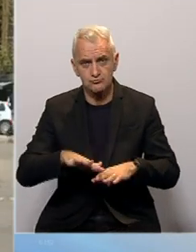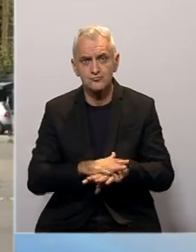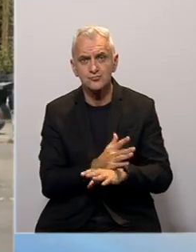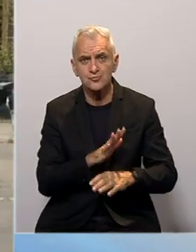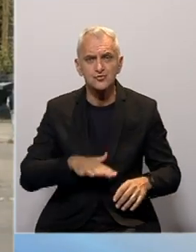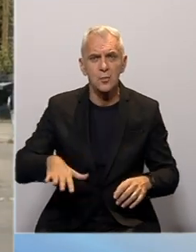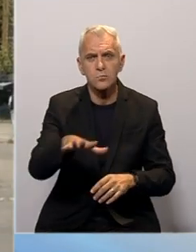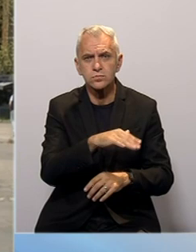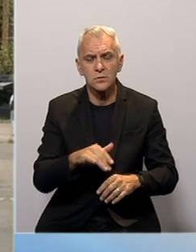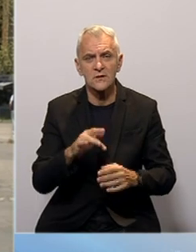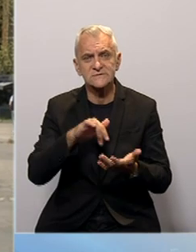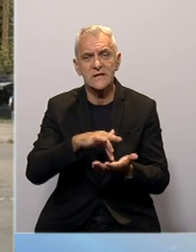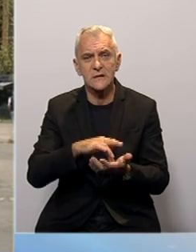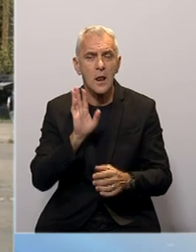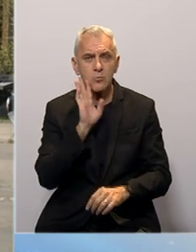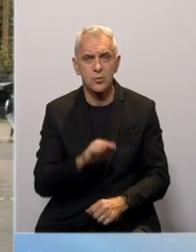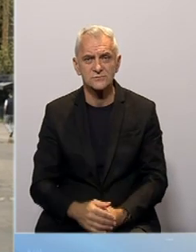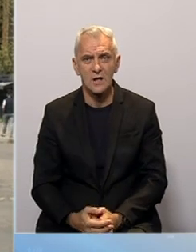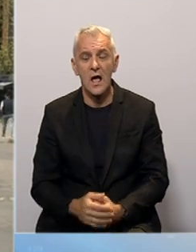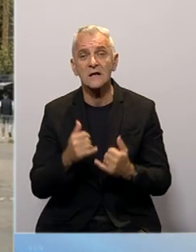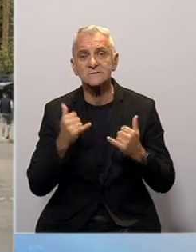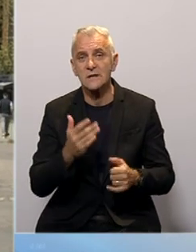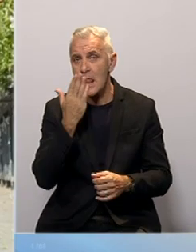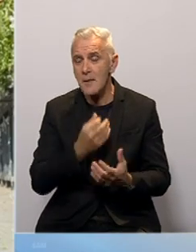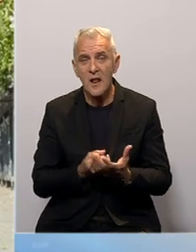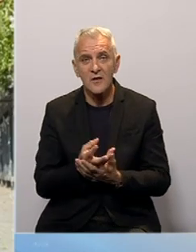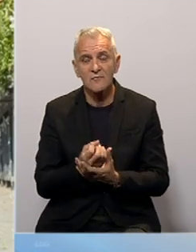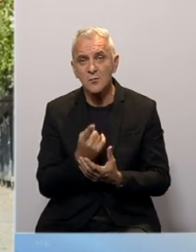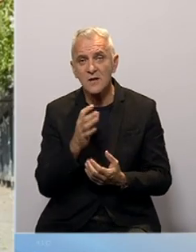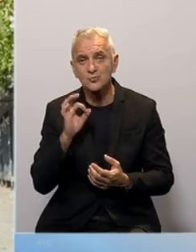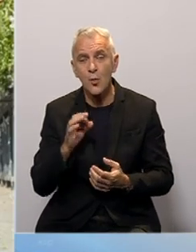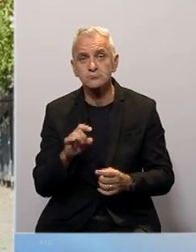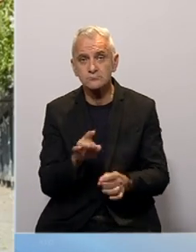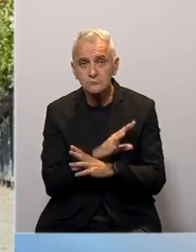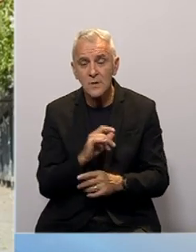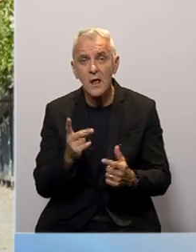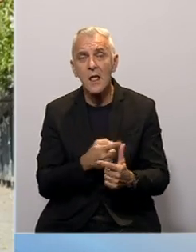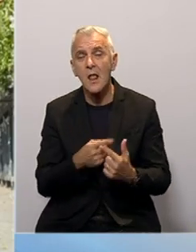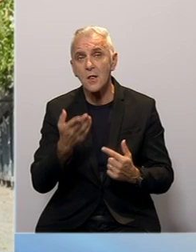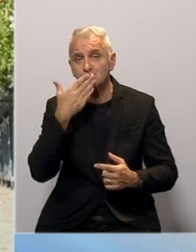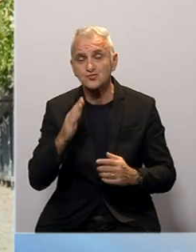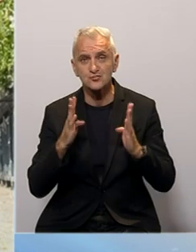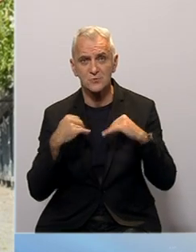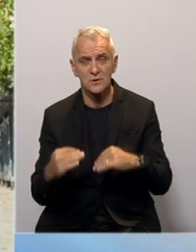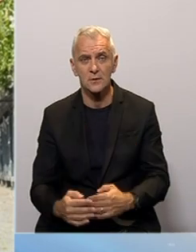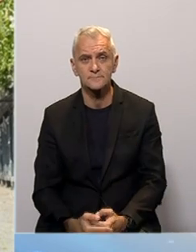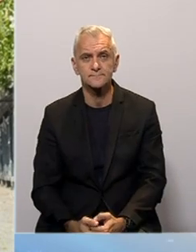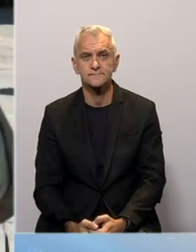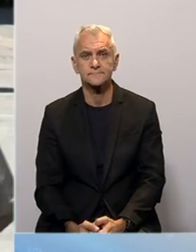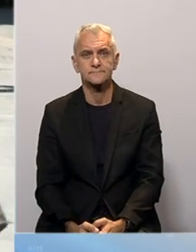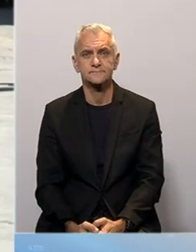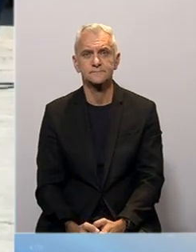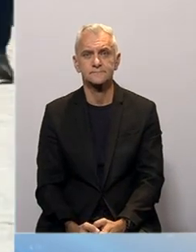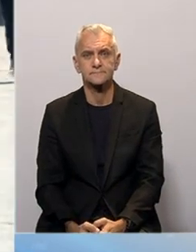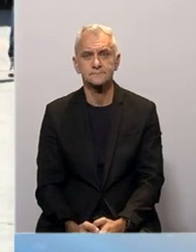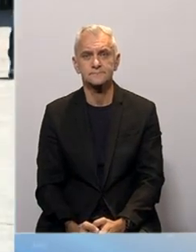osjetilo se na širem području centralne Bosne. Za sada nema informacija o nastradalima ili eventualnoj šteti.